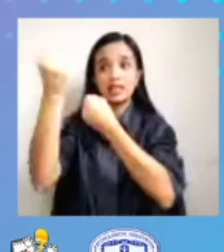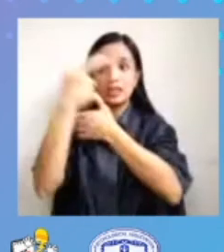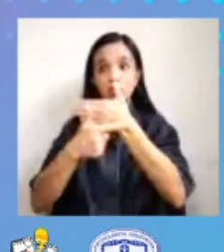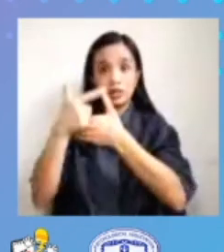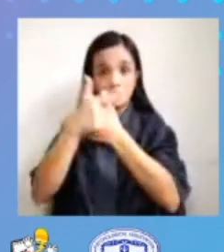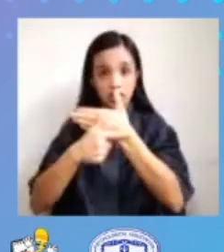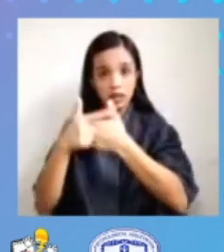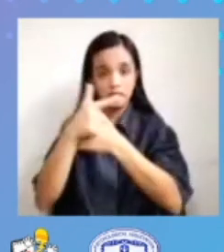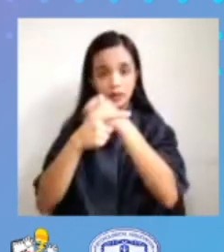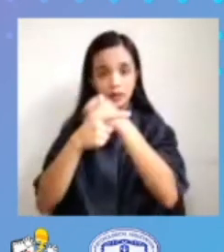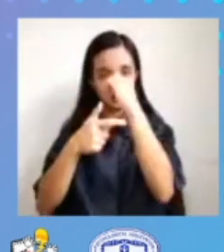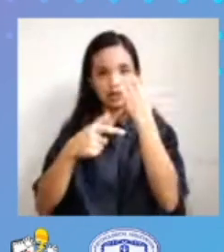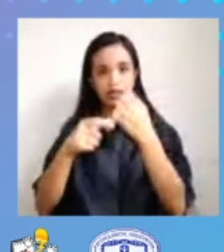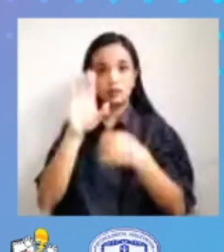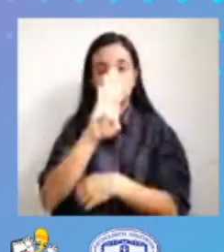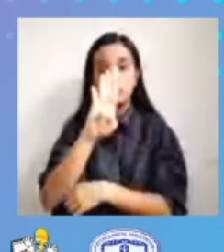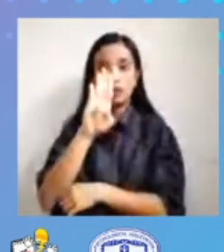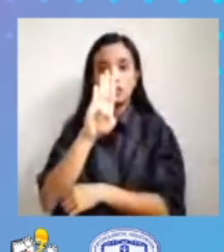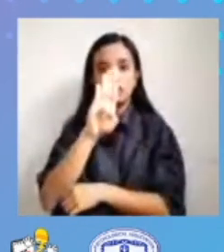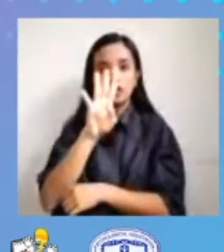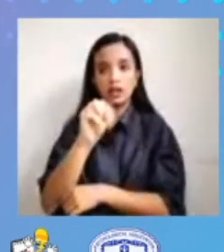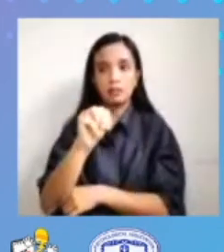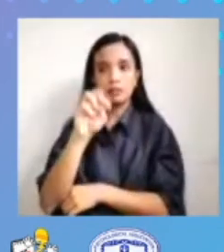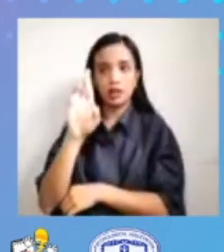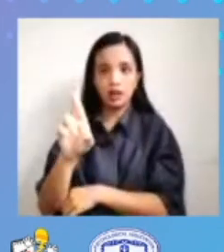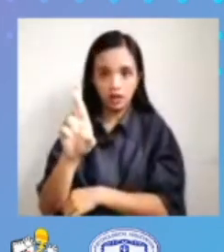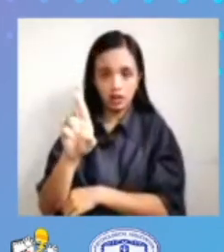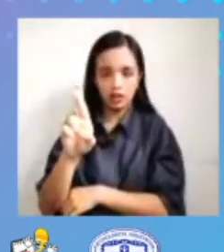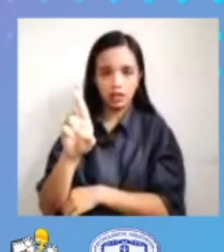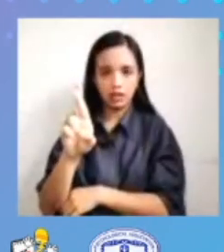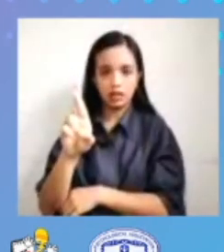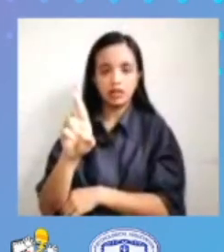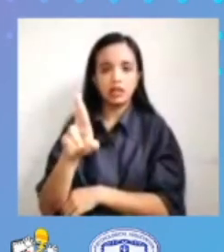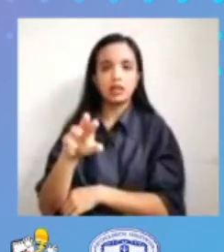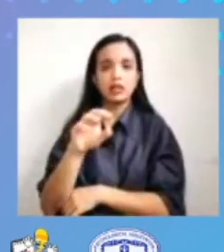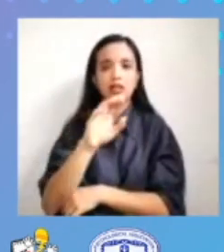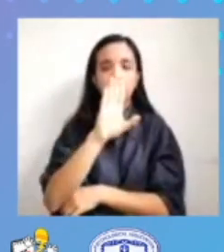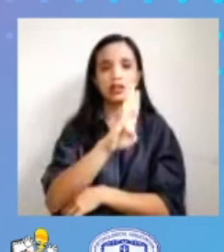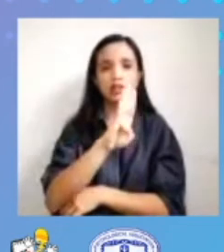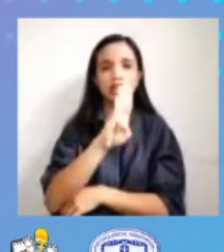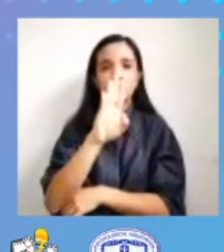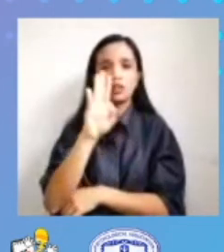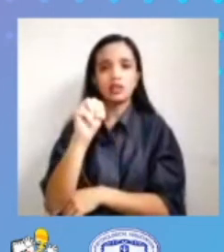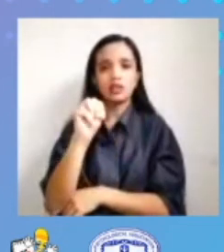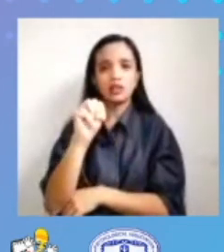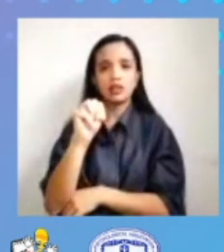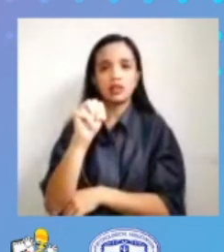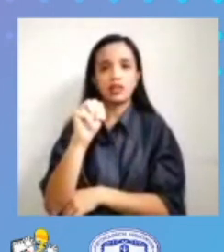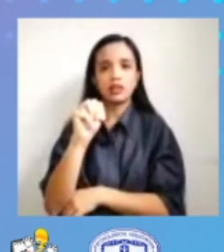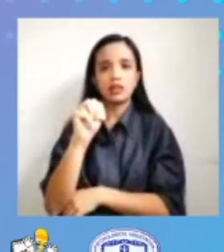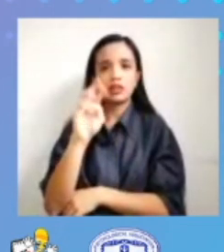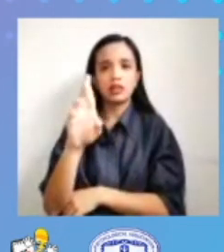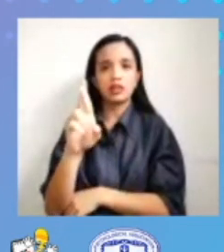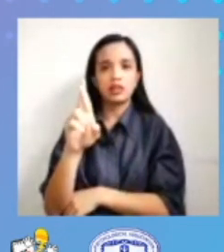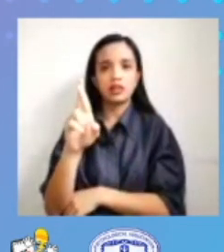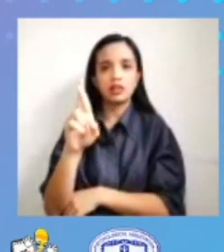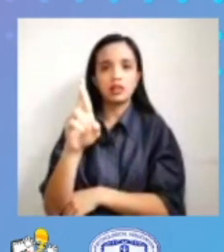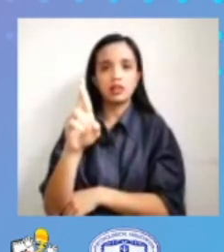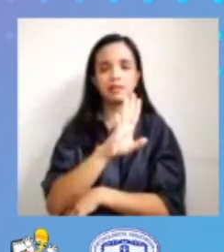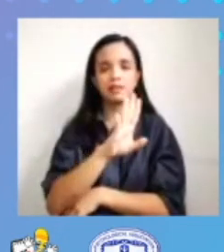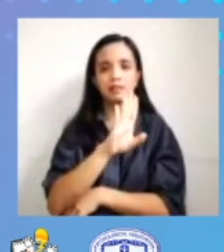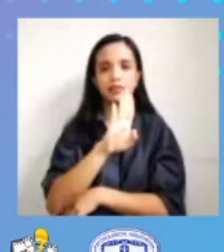dun sa nagsasalita si Enzo kanina, pumapasok siya sa isip ko na oo nga, it should be context-based talaga. Ano yung kaya mong gawin?